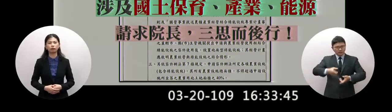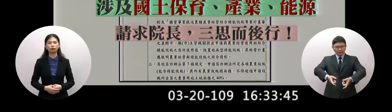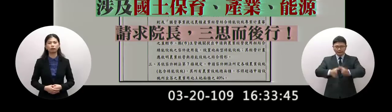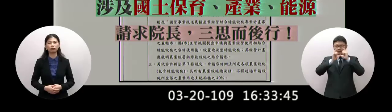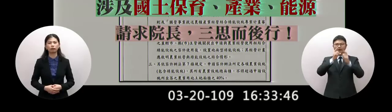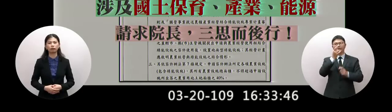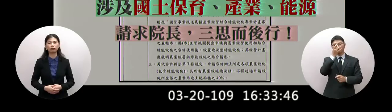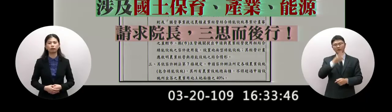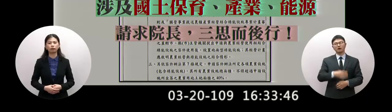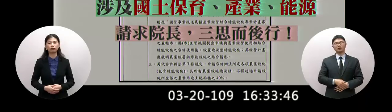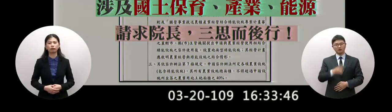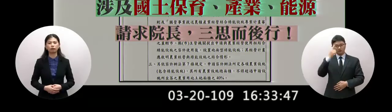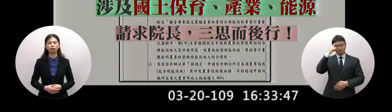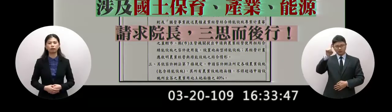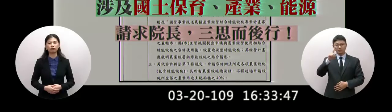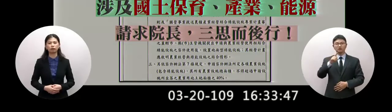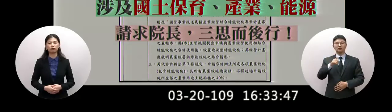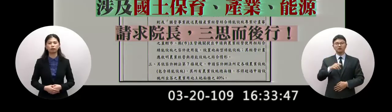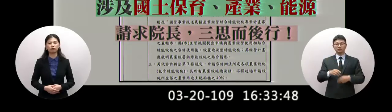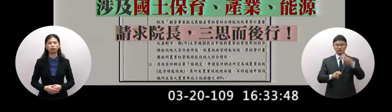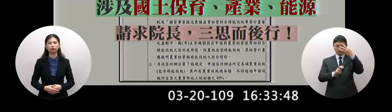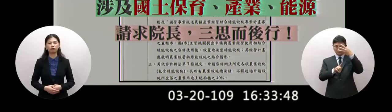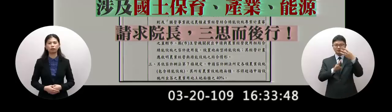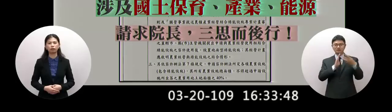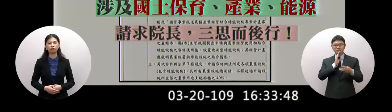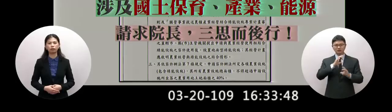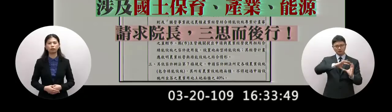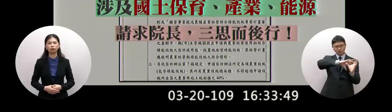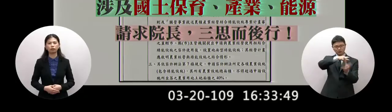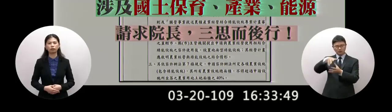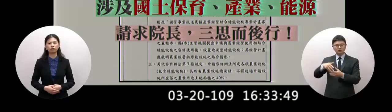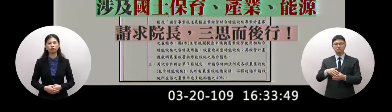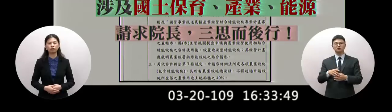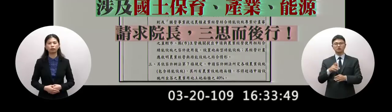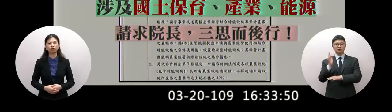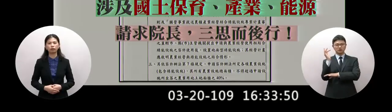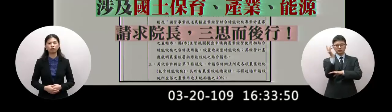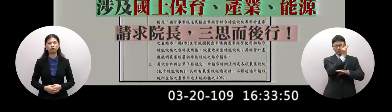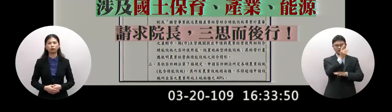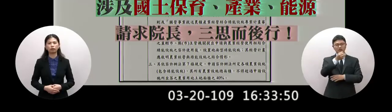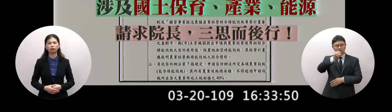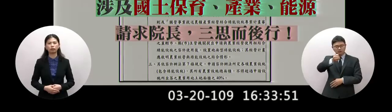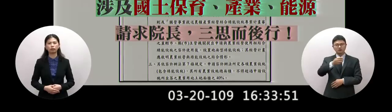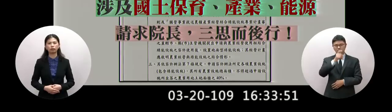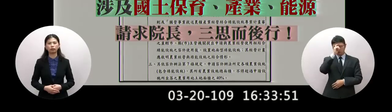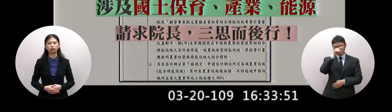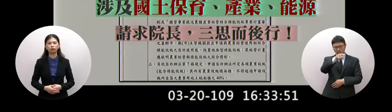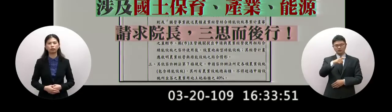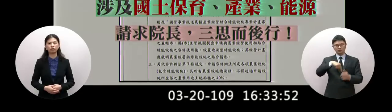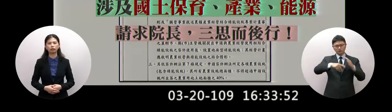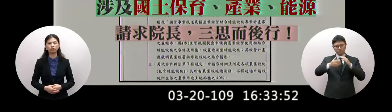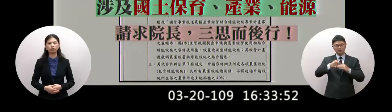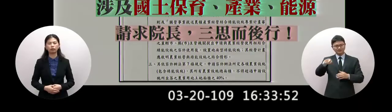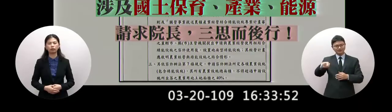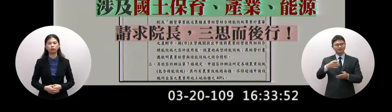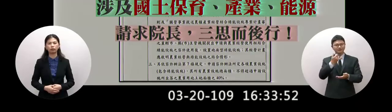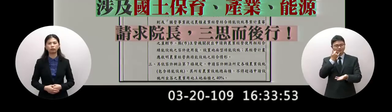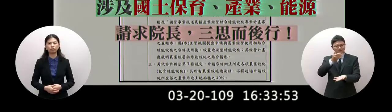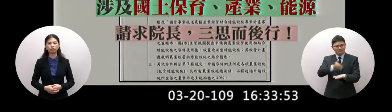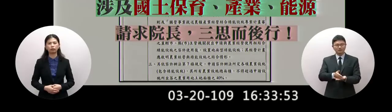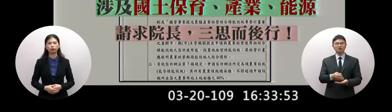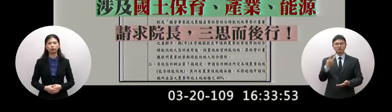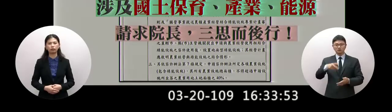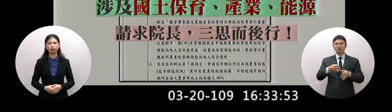明天就是全世界的森林日，我希望院长您好好停下来。至于我说的产业政